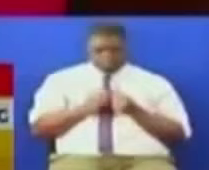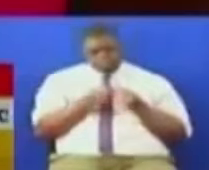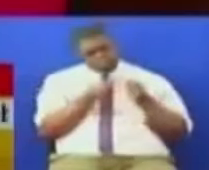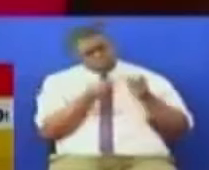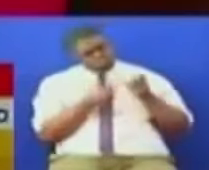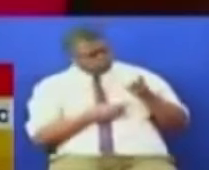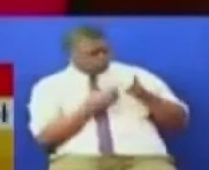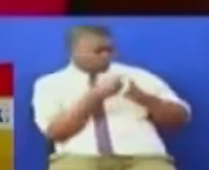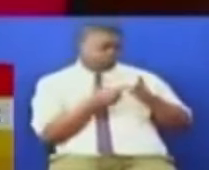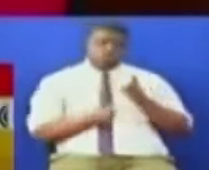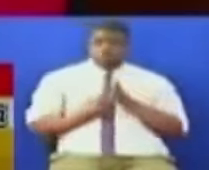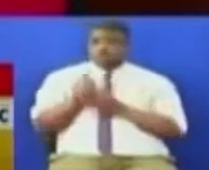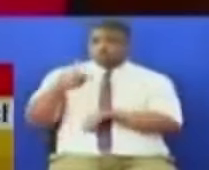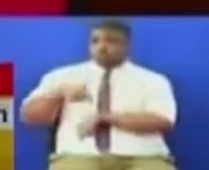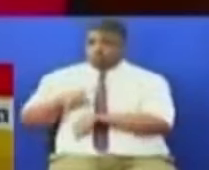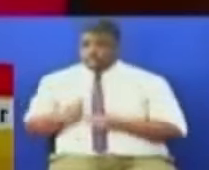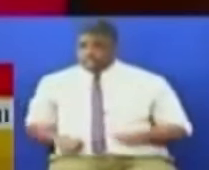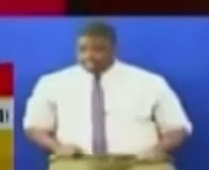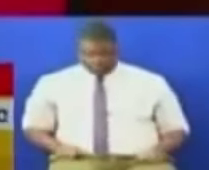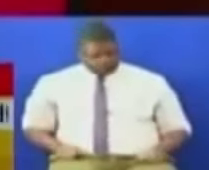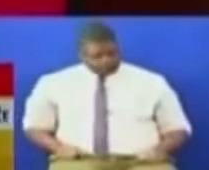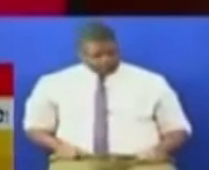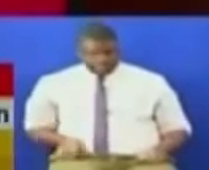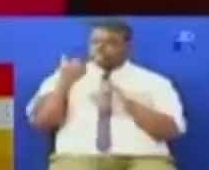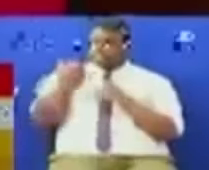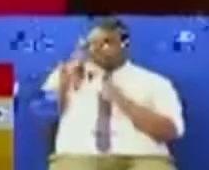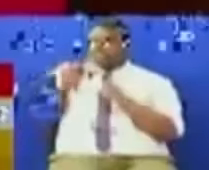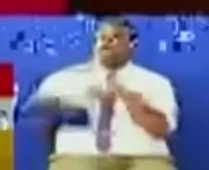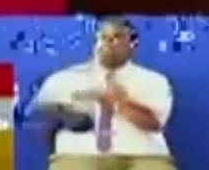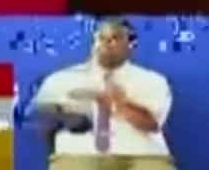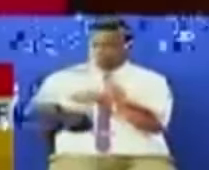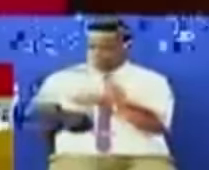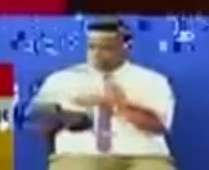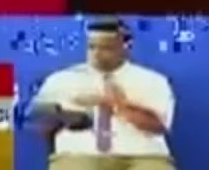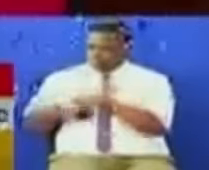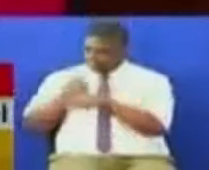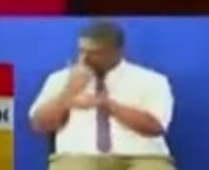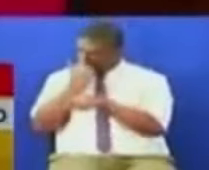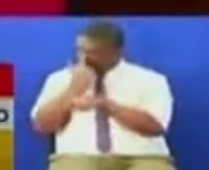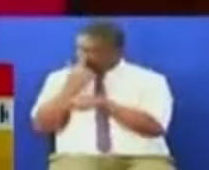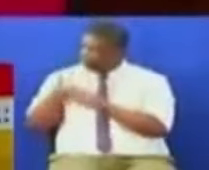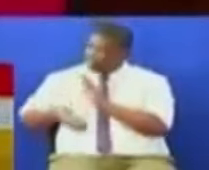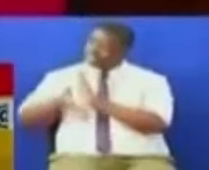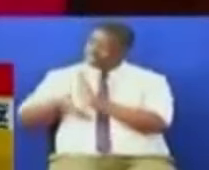la pride. Mheshimiwa Speaker, wabunge wenzangu waliotangulia wameongelea, lakini tangu ilivyoanzishwa